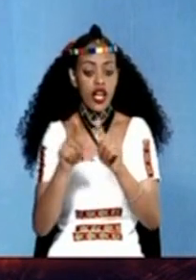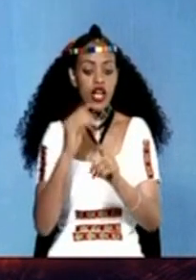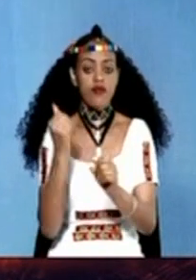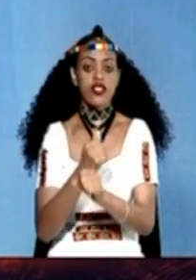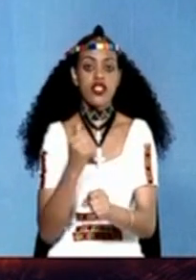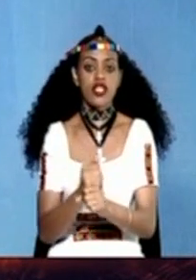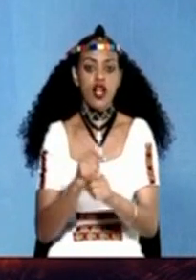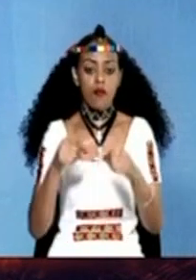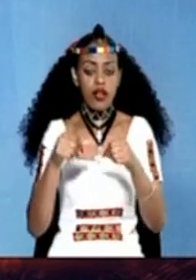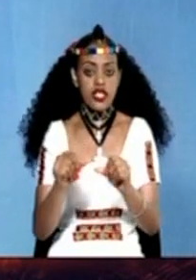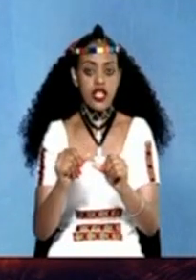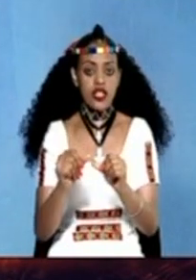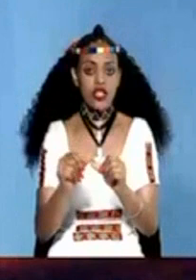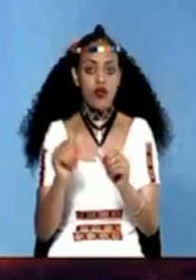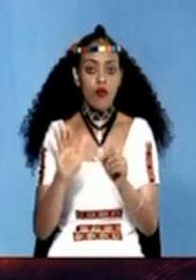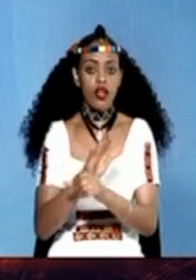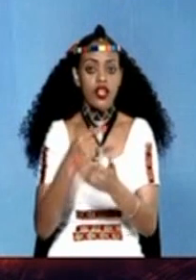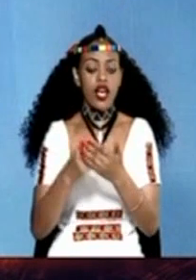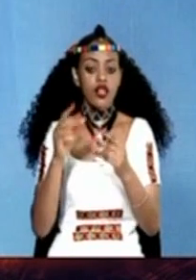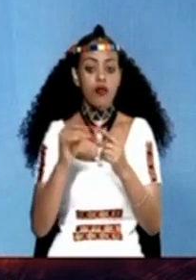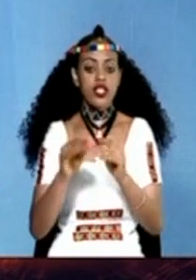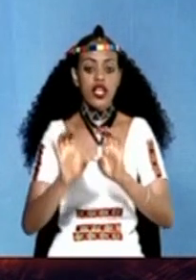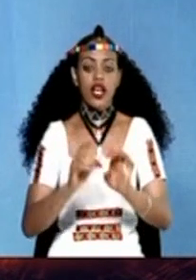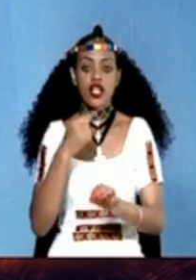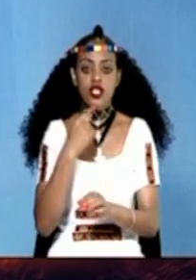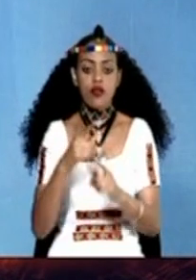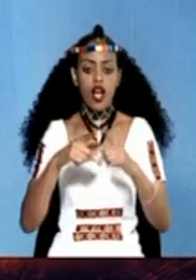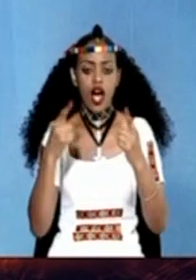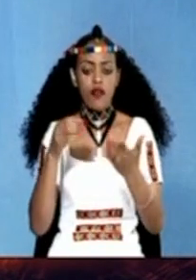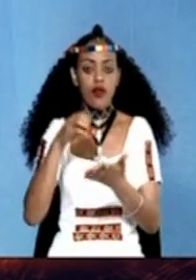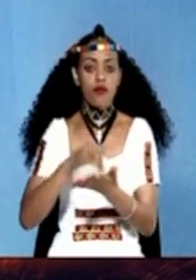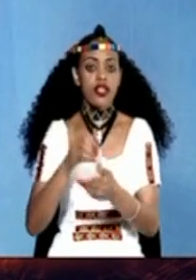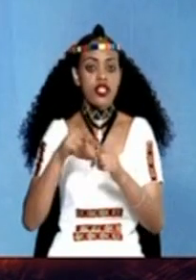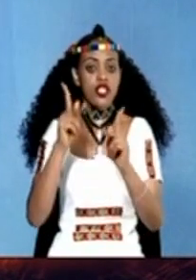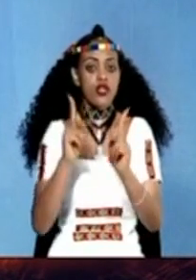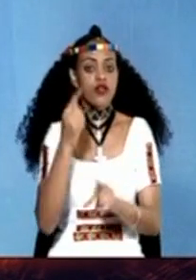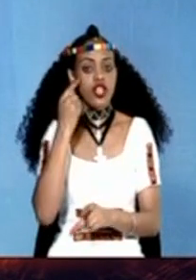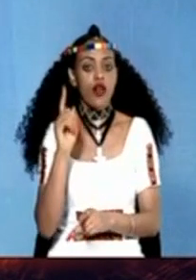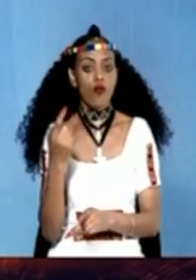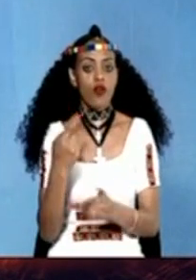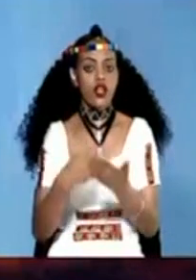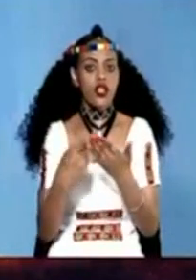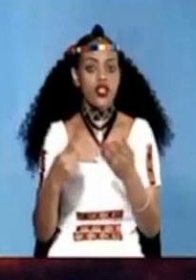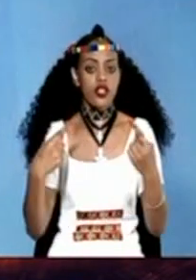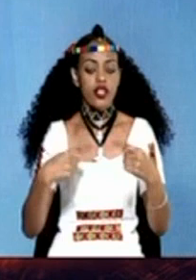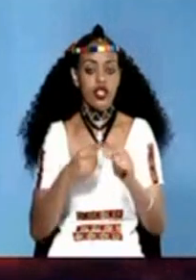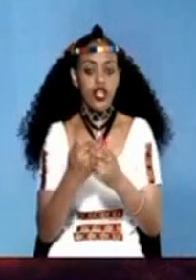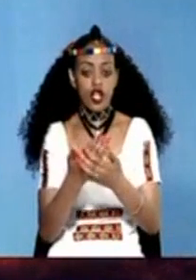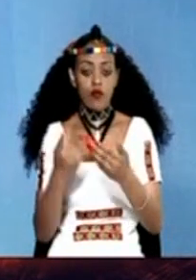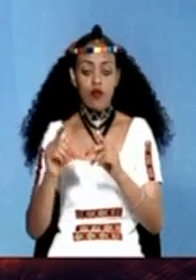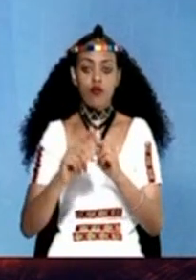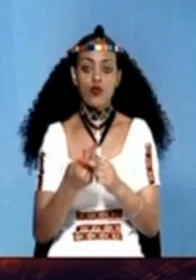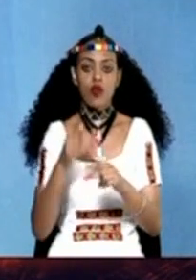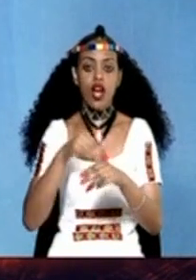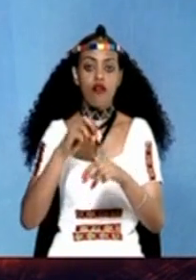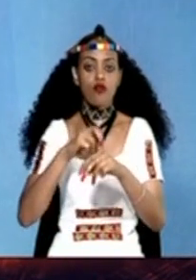ዝተሳለጠን መቐፀልታን መመላእን ናይቲ መረፃ ክነካይድና ዝብል ዓብዪ መርገፂ ህዝቢ ትግራይ ምዃኑ እውን እቲ ክትዕ ቅድሚ ምጅማሩ